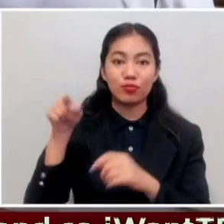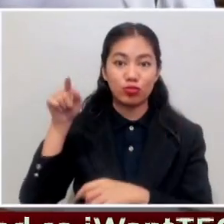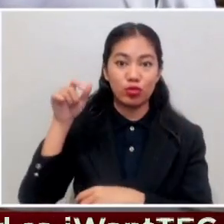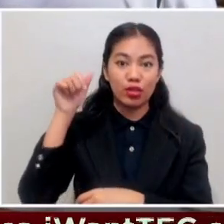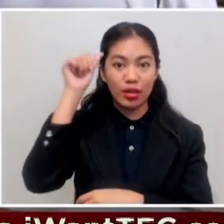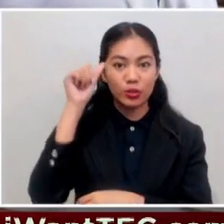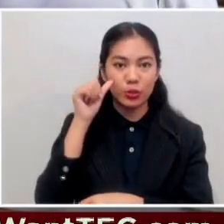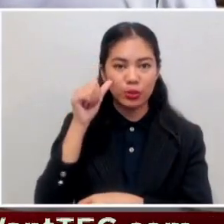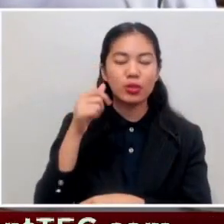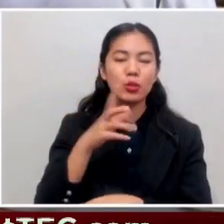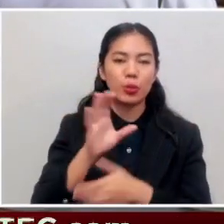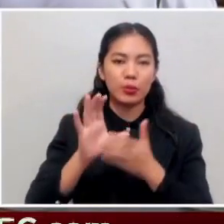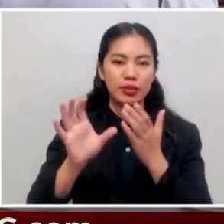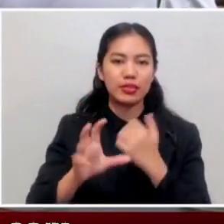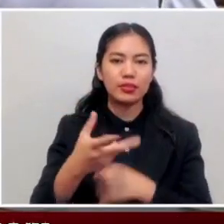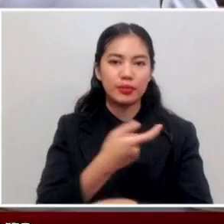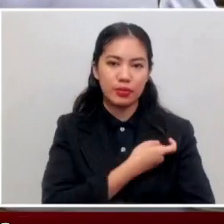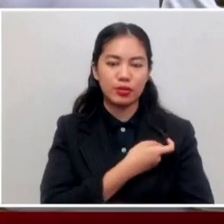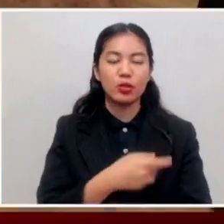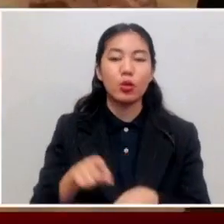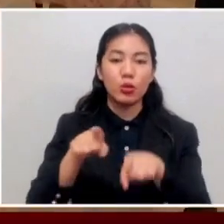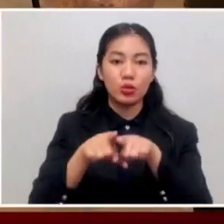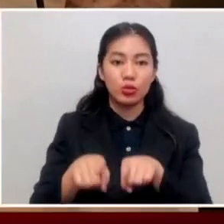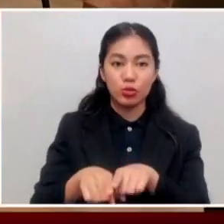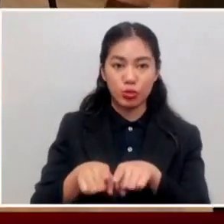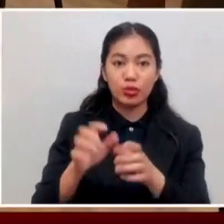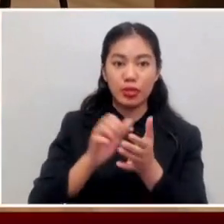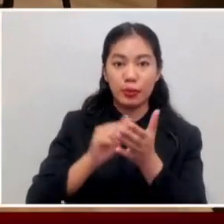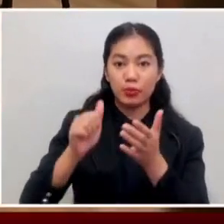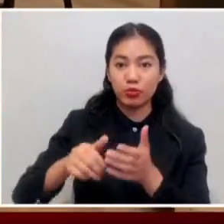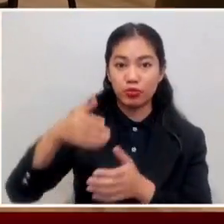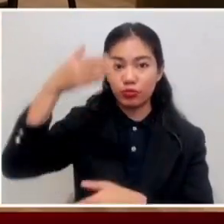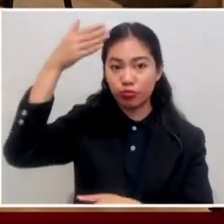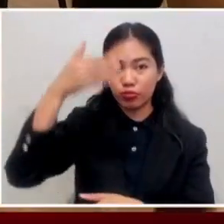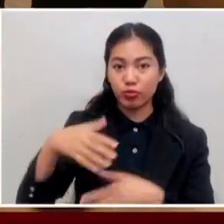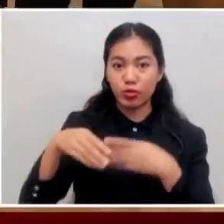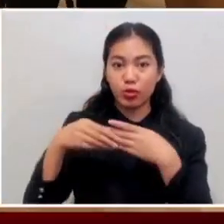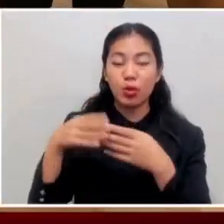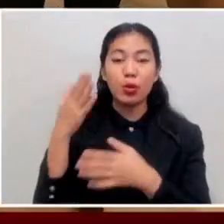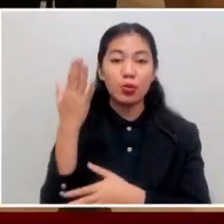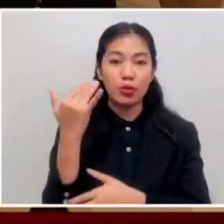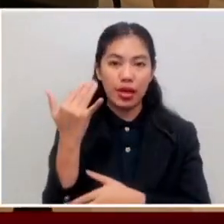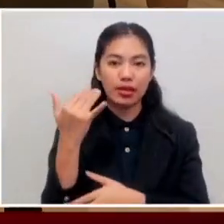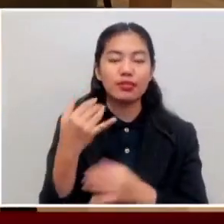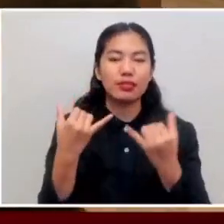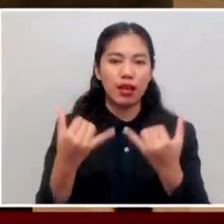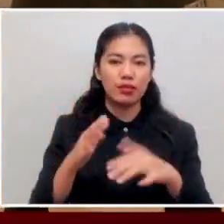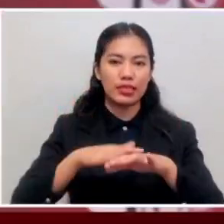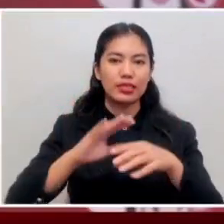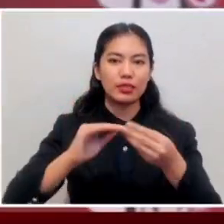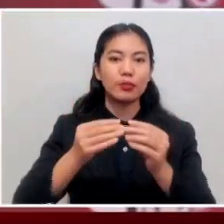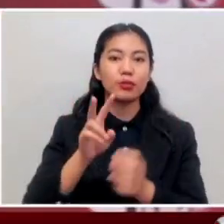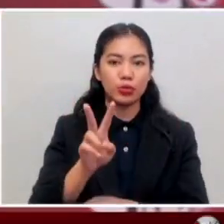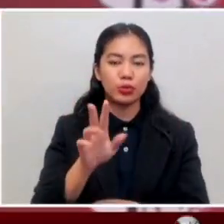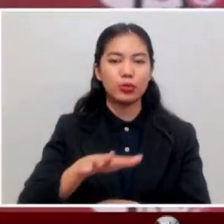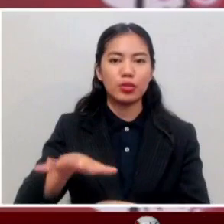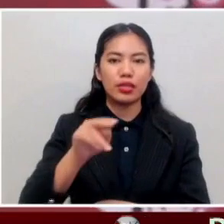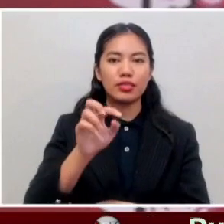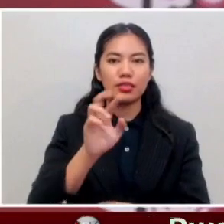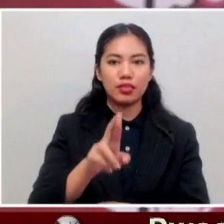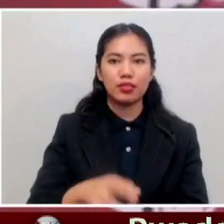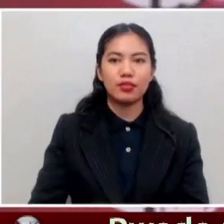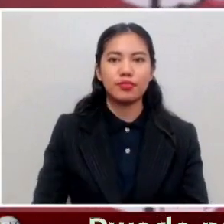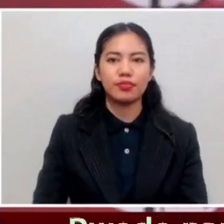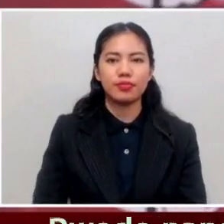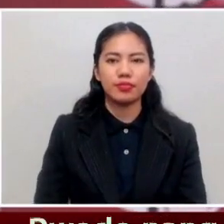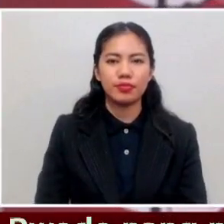na ang mga barrier kaya pwede nang tabi-tabi sa dine-in dahil nasa alert level 2 na ang NCR. So far sir, kahit